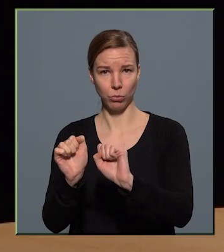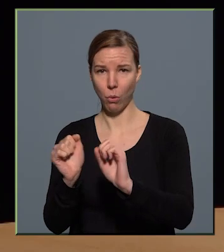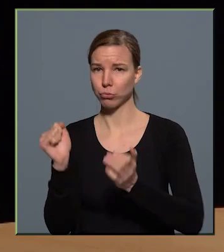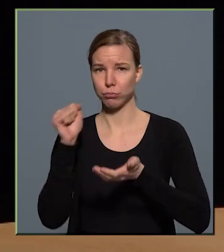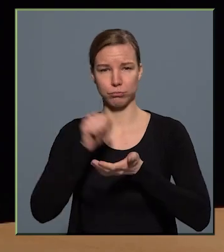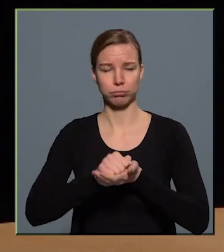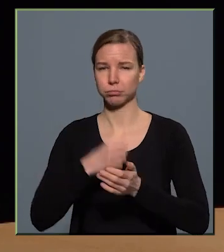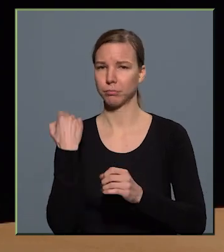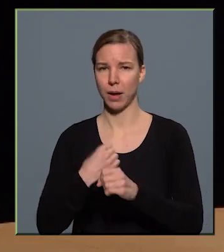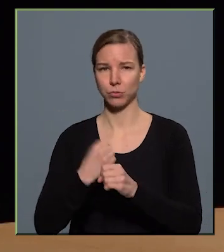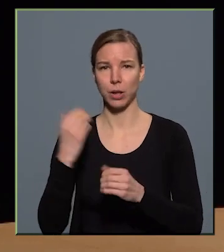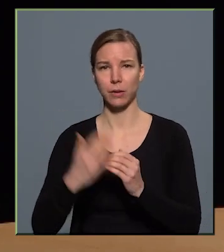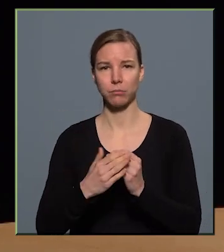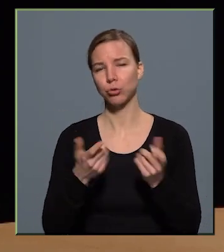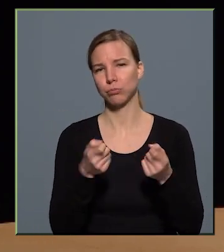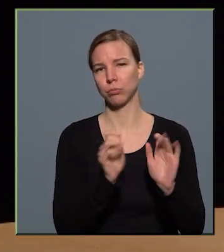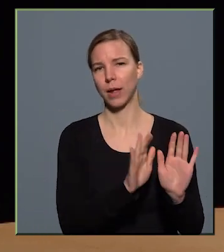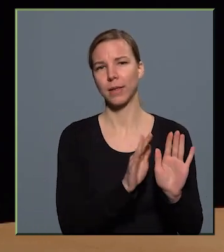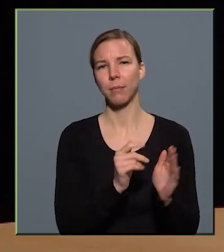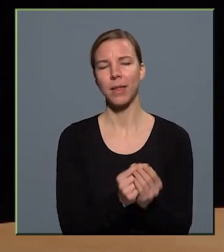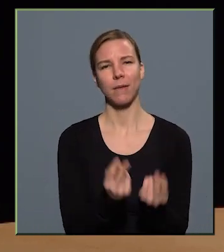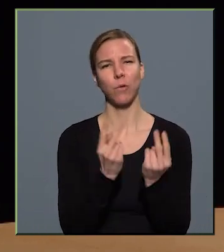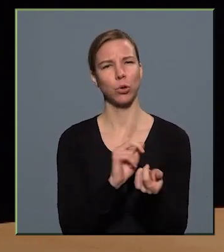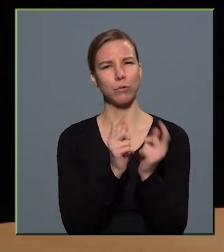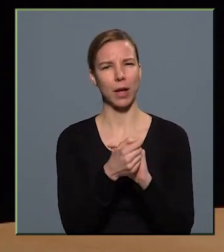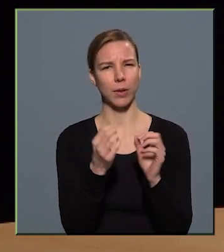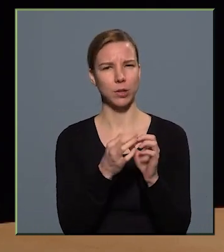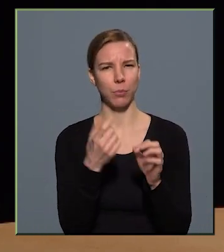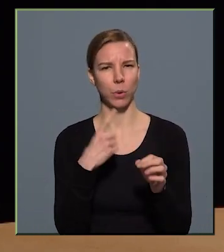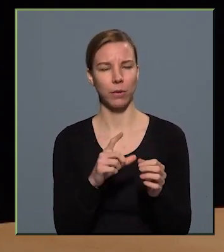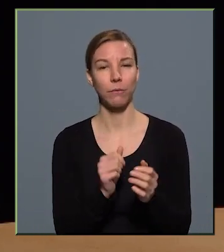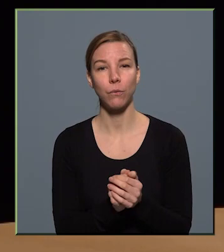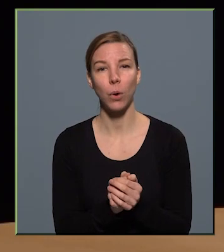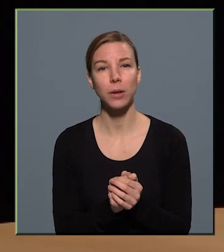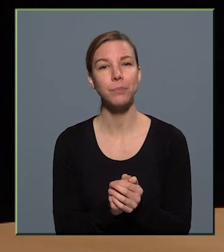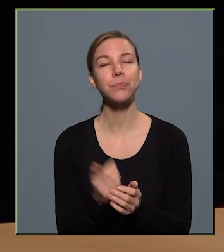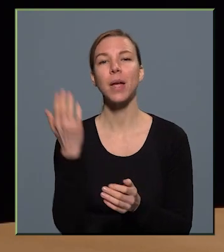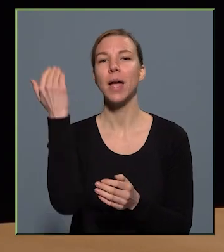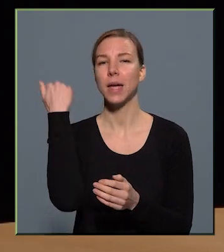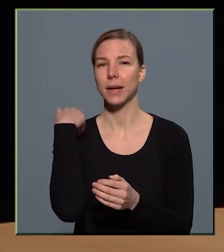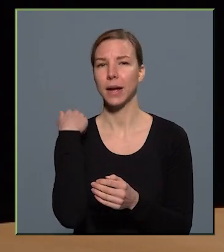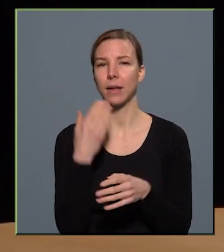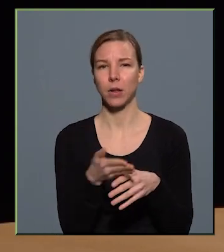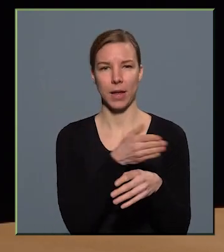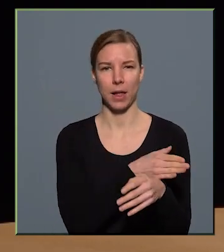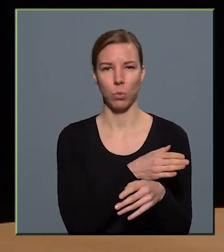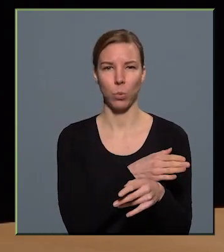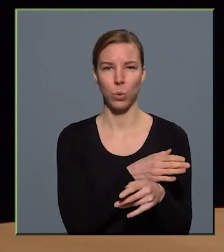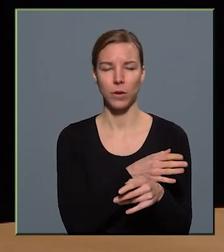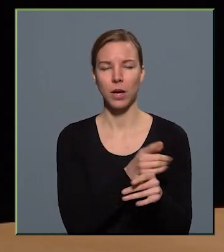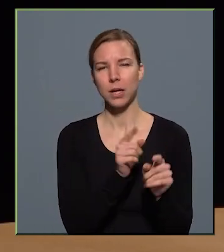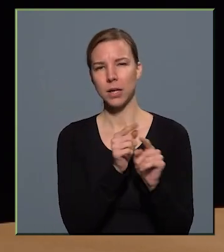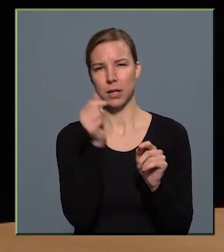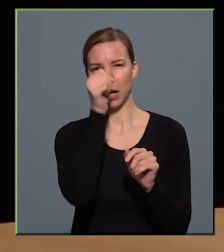én most azon, hogy ennél tovább nem mennék, de ez egy nagyon fontos változási pont volt. Ugye korábban ezt megelőzően egy ilyen